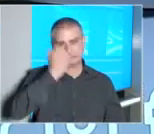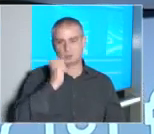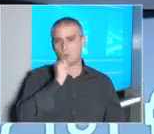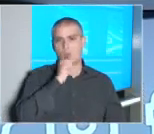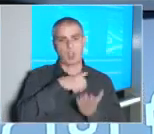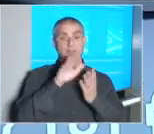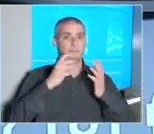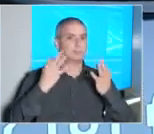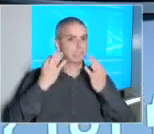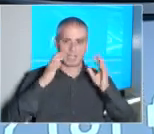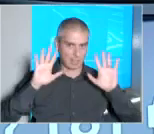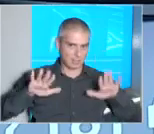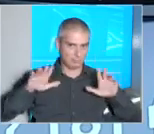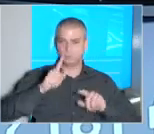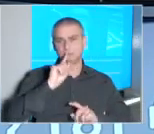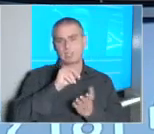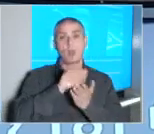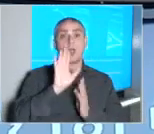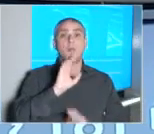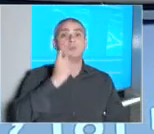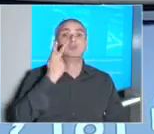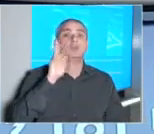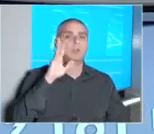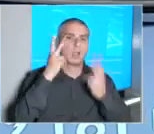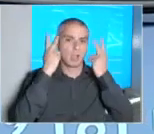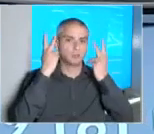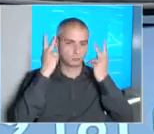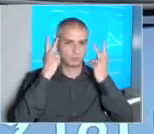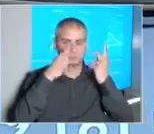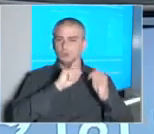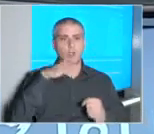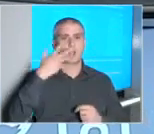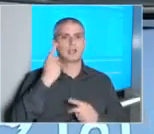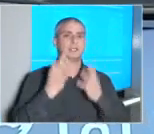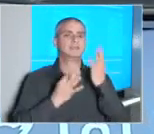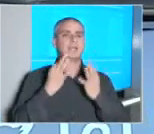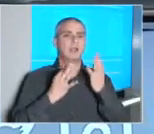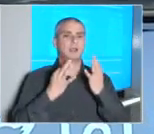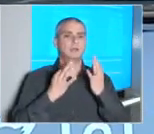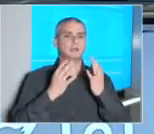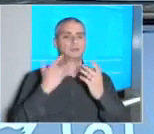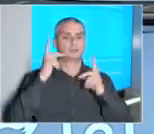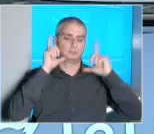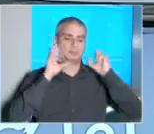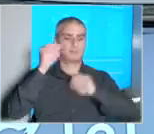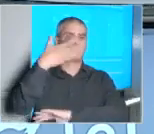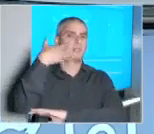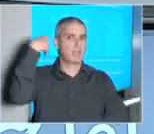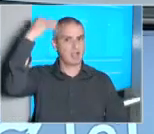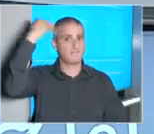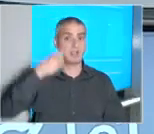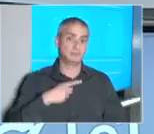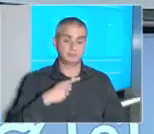שחקן מוסלמי, אבל זה לא העניין, את זה צריך להוקיע. ומה שיותר חשוב לאנשים, זה שלא יהיה כאן שחקן שנוהג להצטלב עם דגל